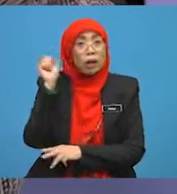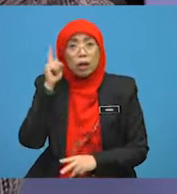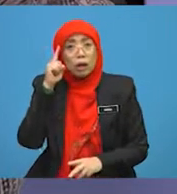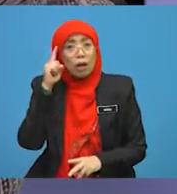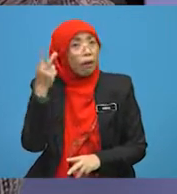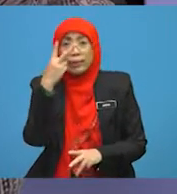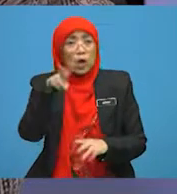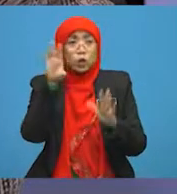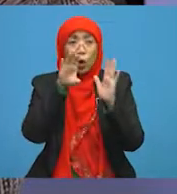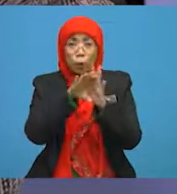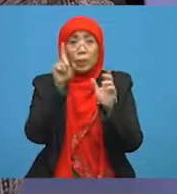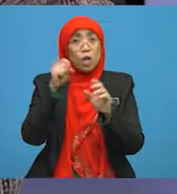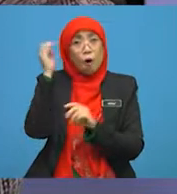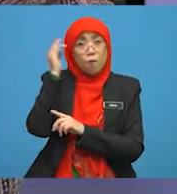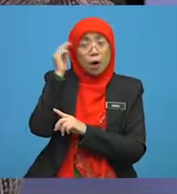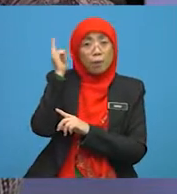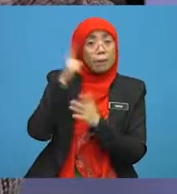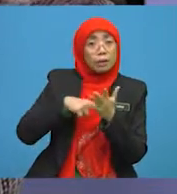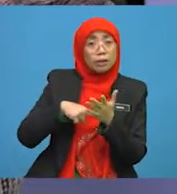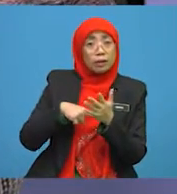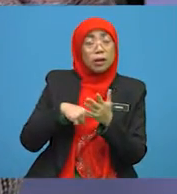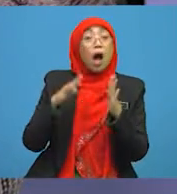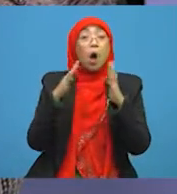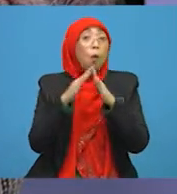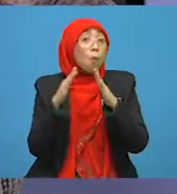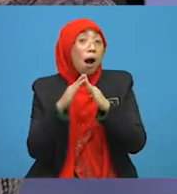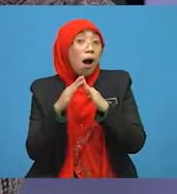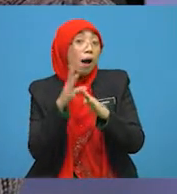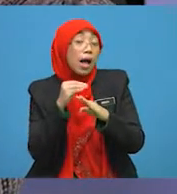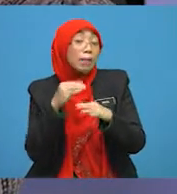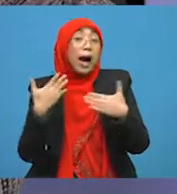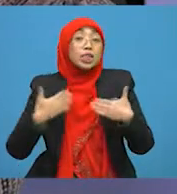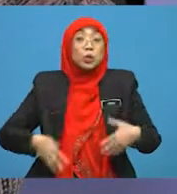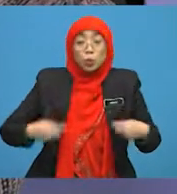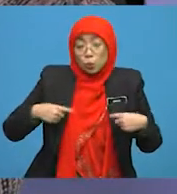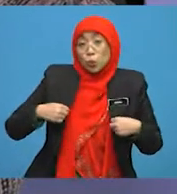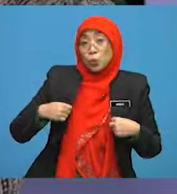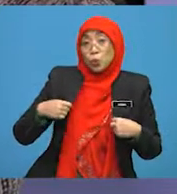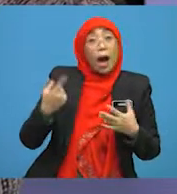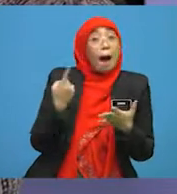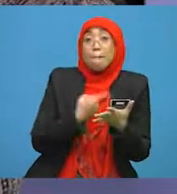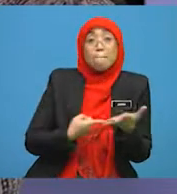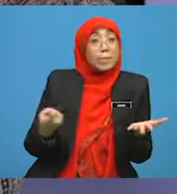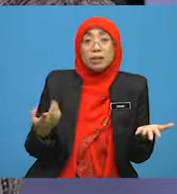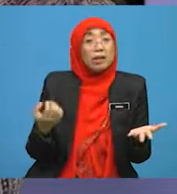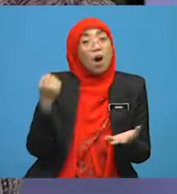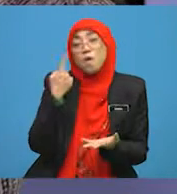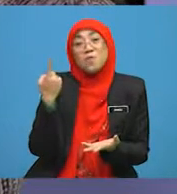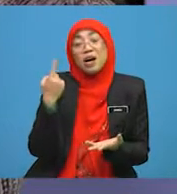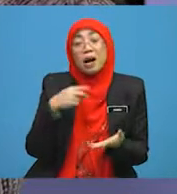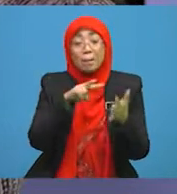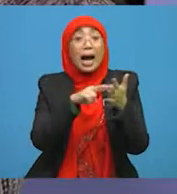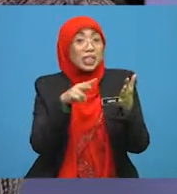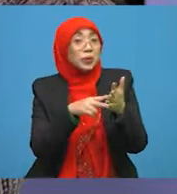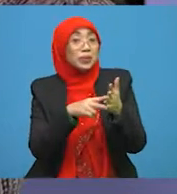Berdasarkan contoh-contoh itu tadi, cikgu berharap agar para pelajar dapat mengenal pasti